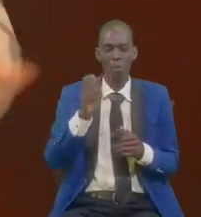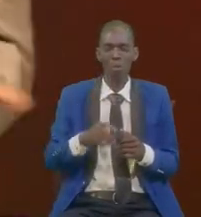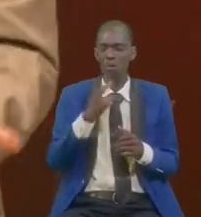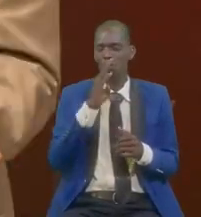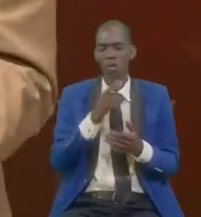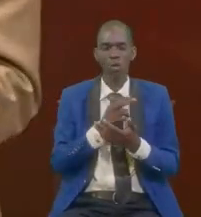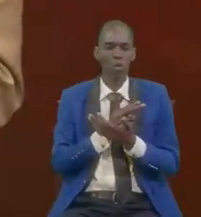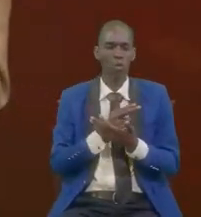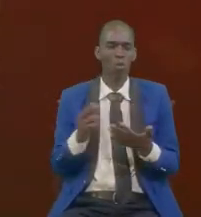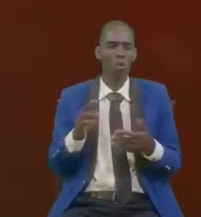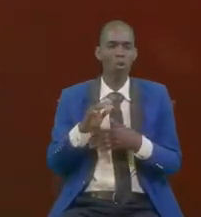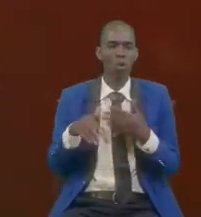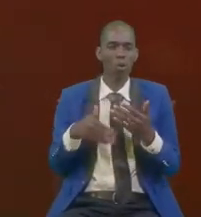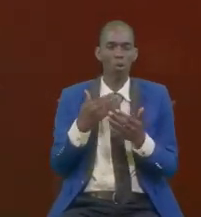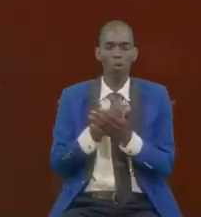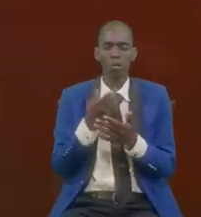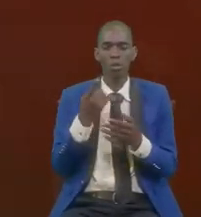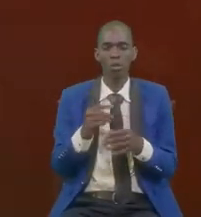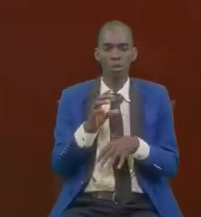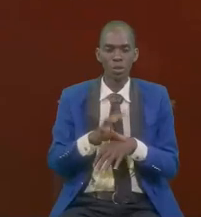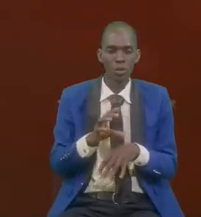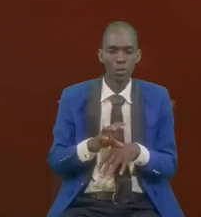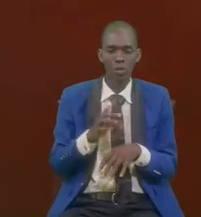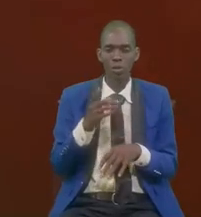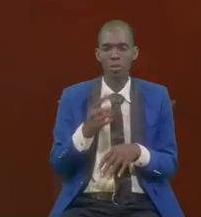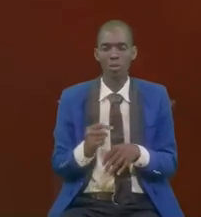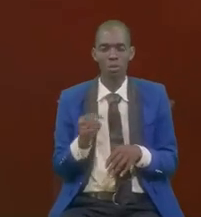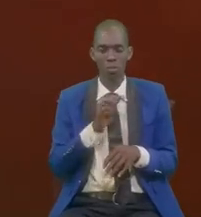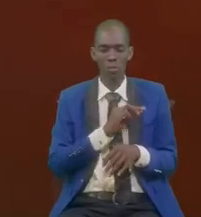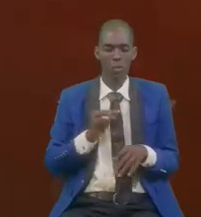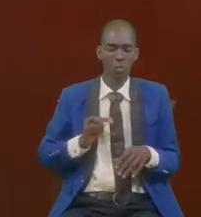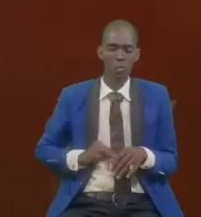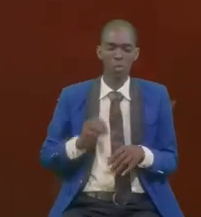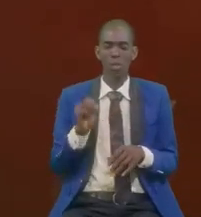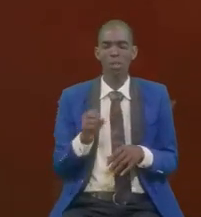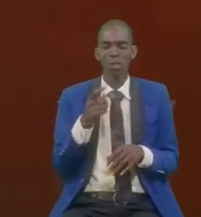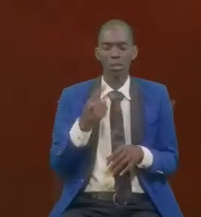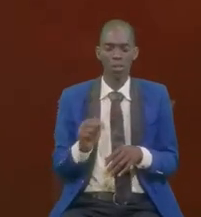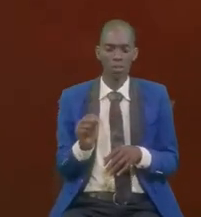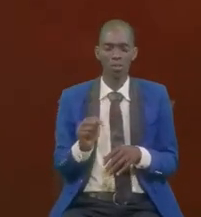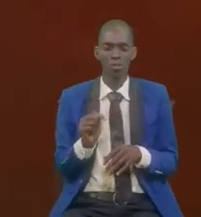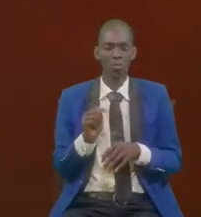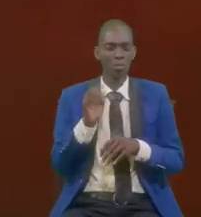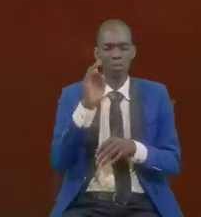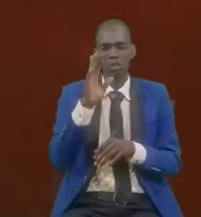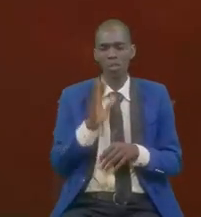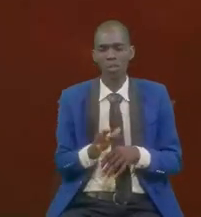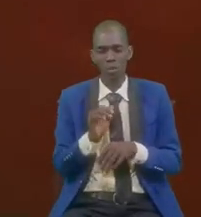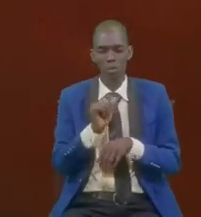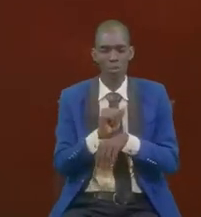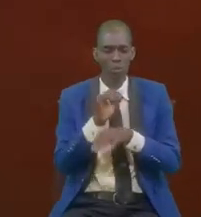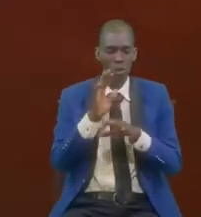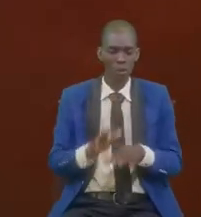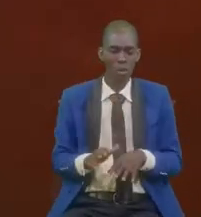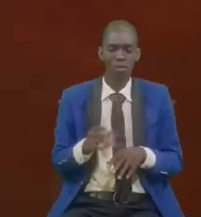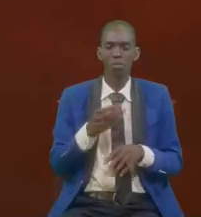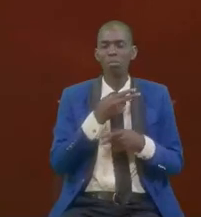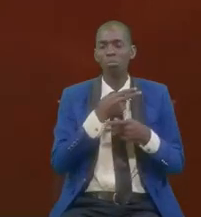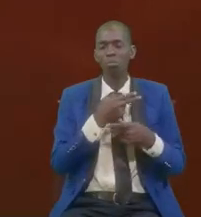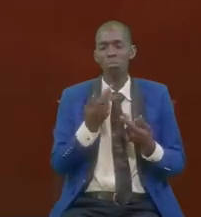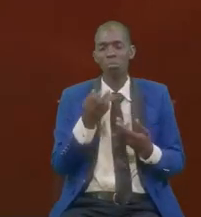que toute l'Église, les membres, les ministres, les ouvriers, les prédicateurs, les